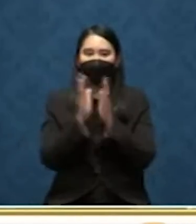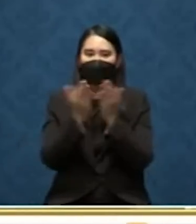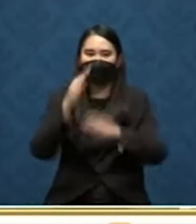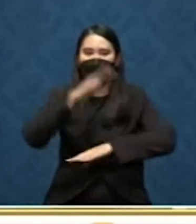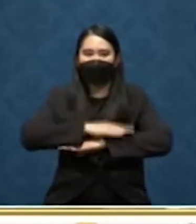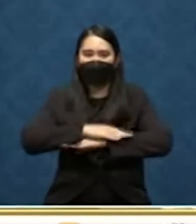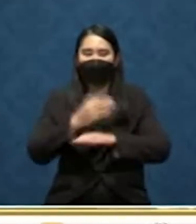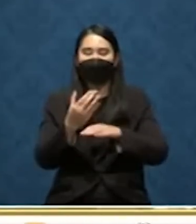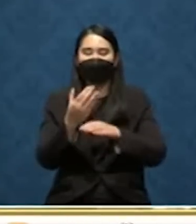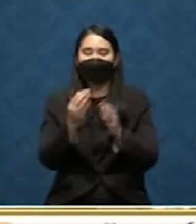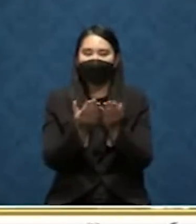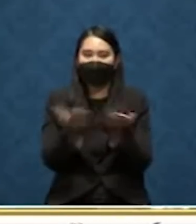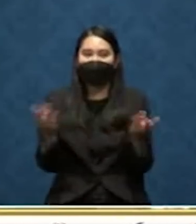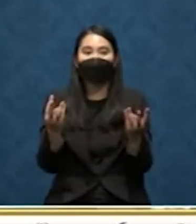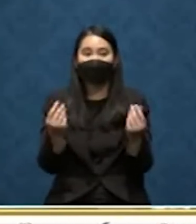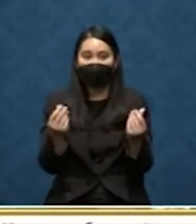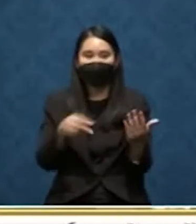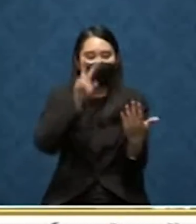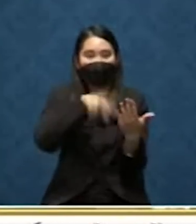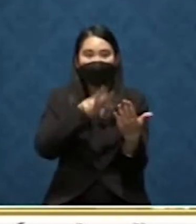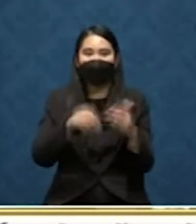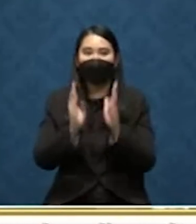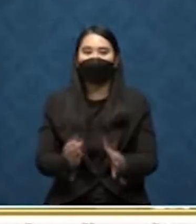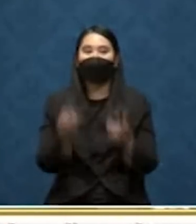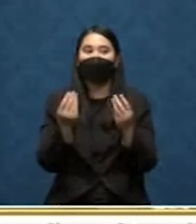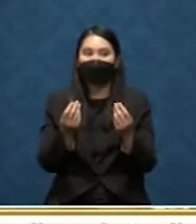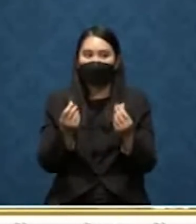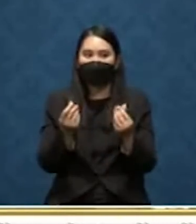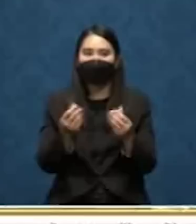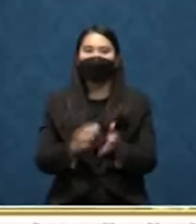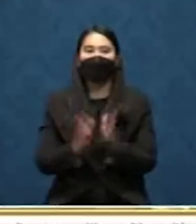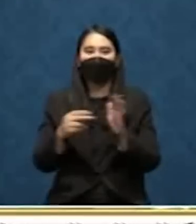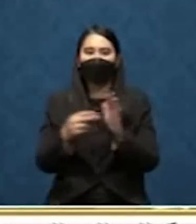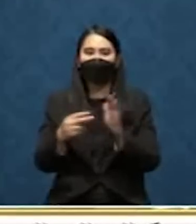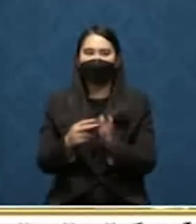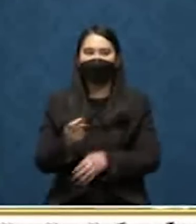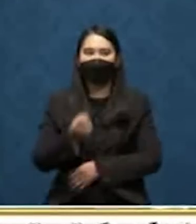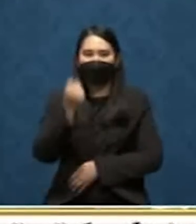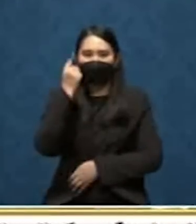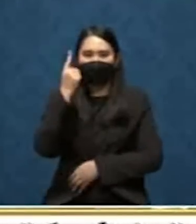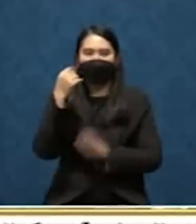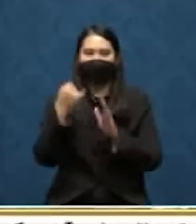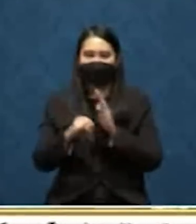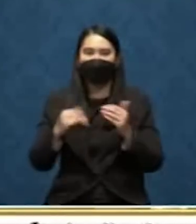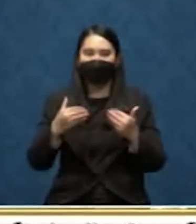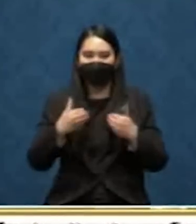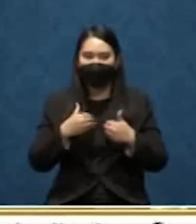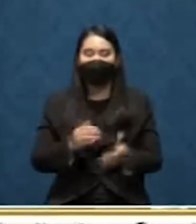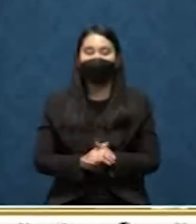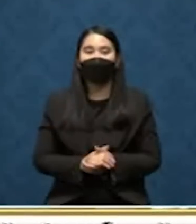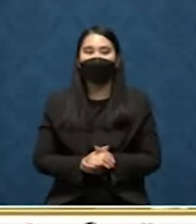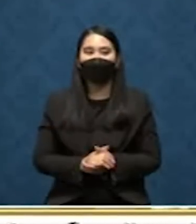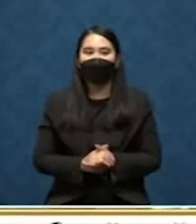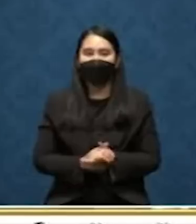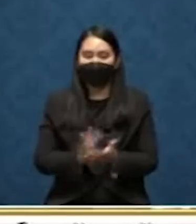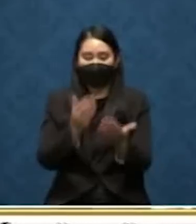ิ์กัไปแล้วกี่เล่มมีใครได้อ่านกันแล้วกี่คนสร้างความเข้าใจได้ใแบบที่ไม่ควรจะเป็นสรางแรงบ